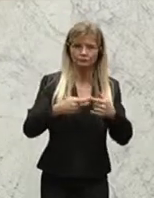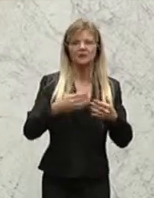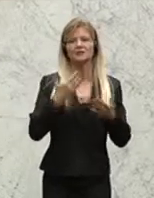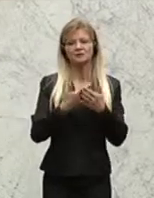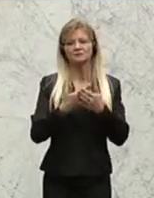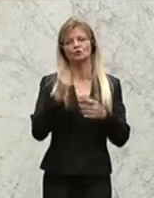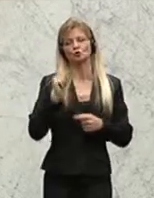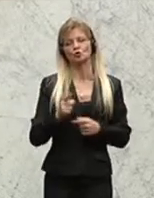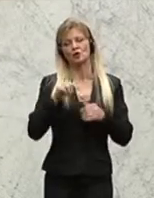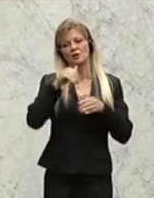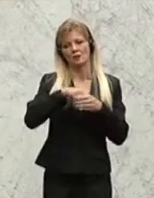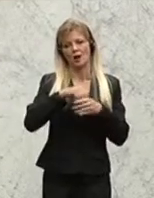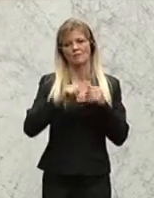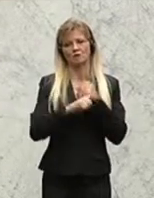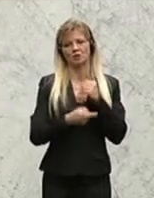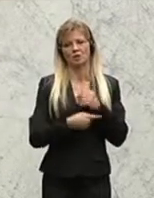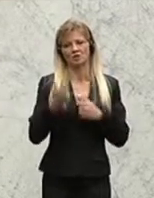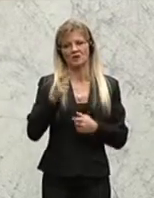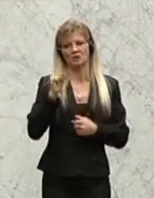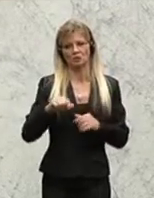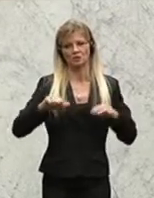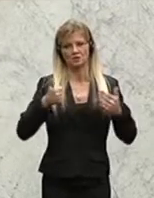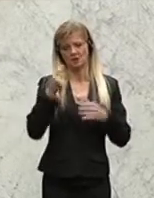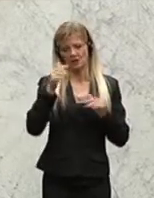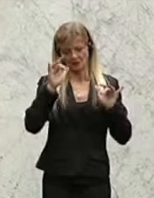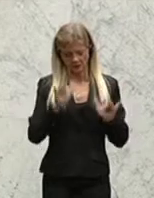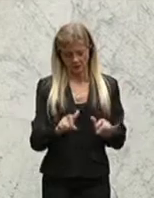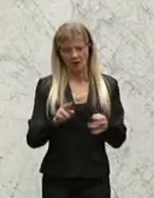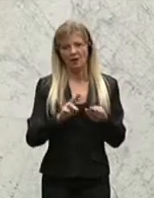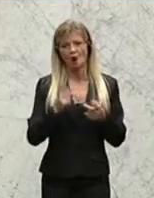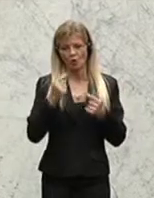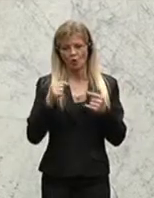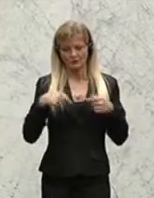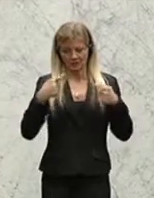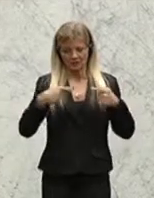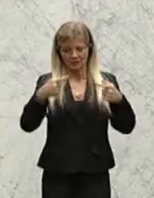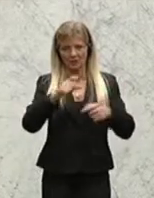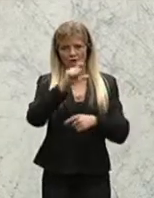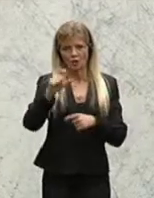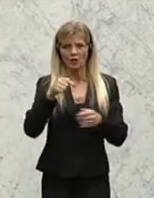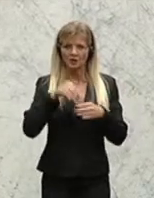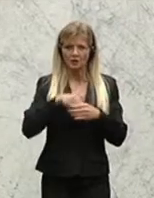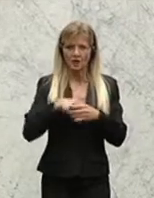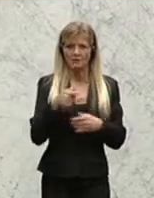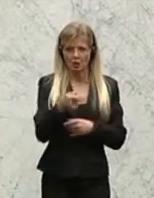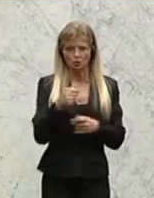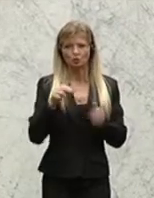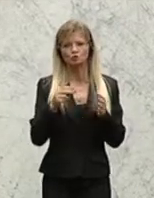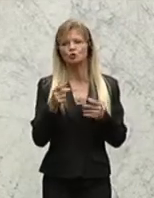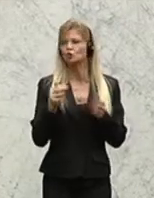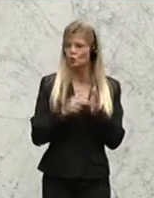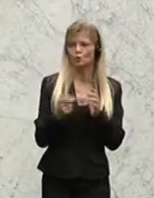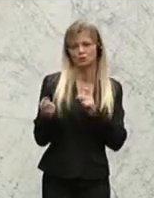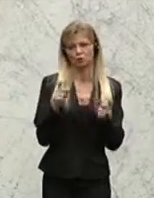2016 bereitgestellt werden. Das wird in den kommenden Wochen noch in den Ausschüssen hier im Hohen Haus zu diskutieren